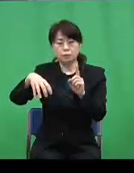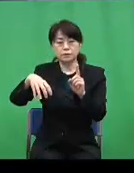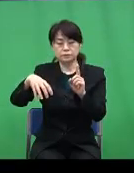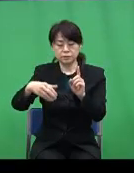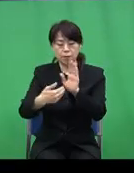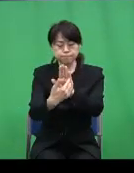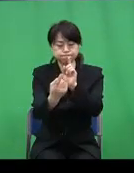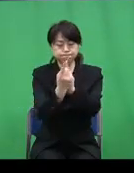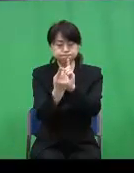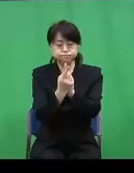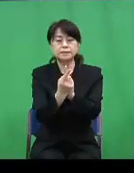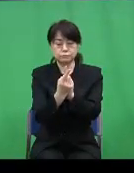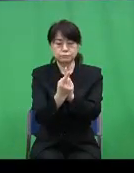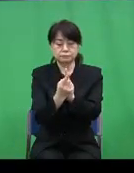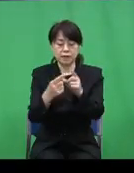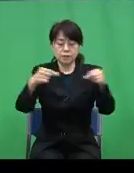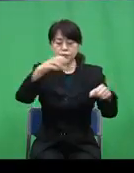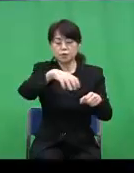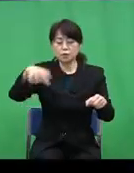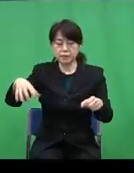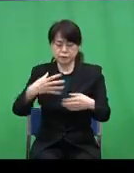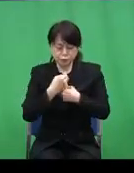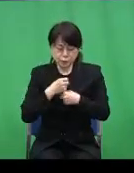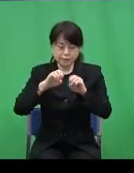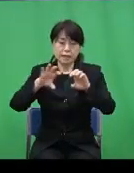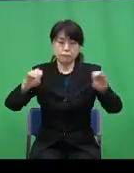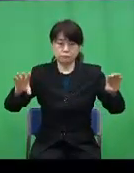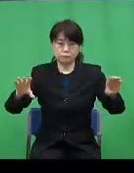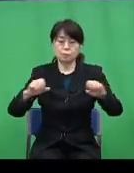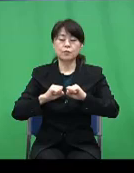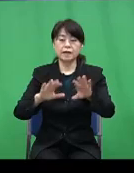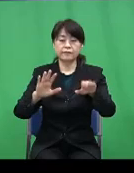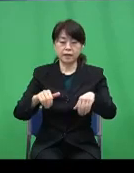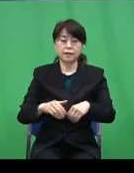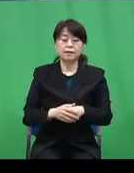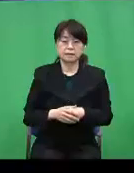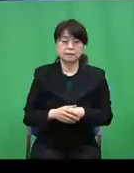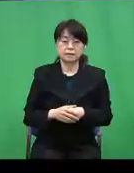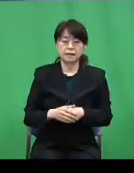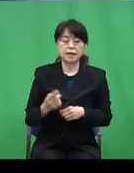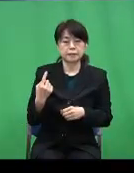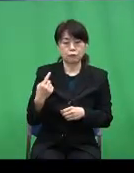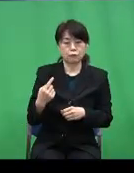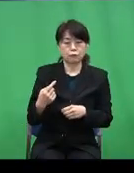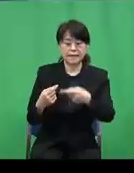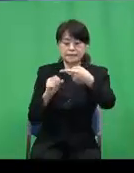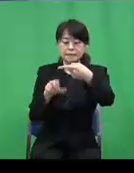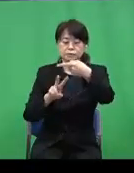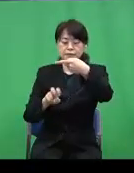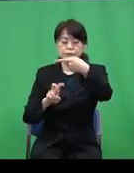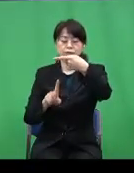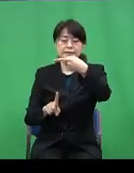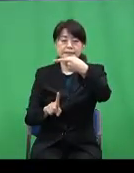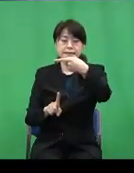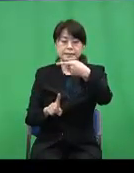対策とか、都道府県に対する注意喚起等も行われておるわけで、昨日も21日にです